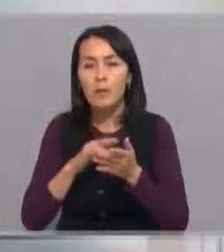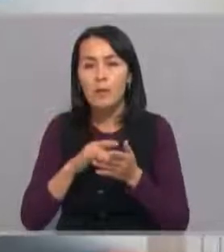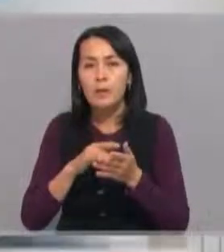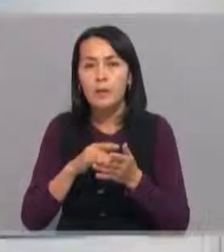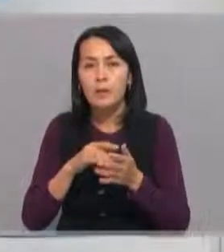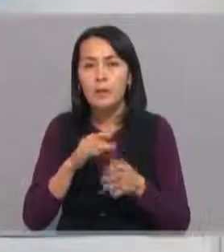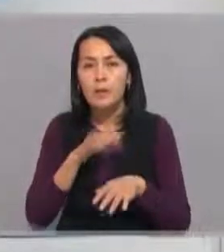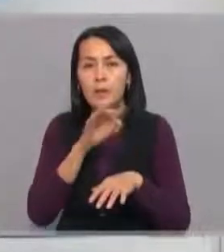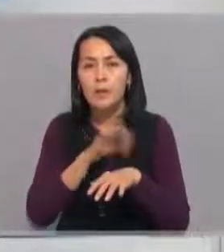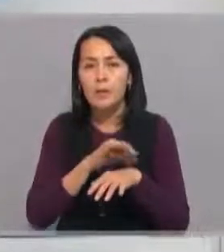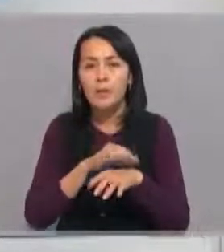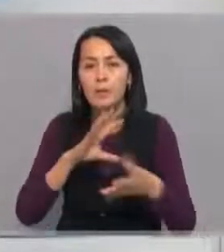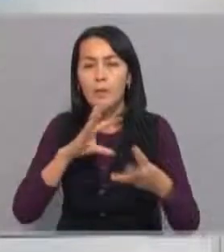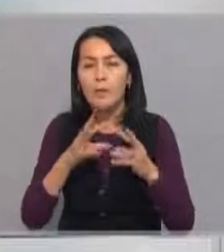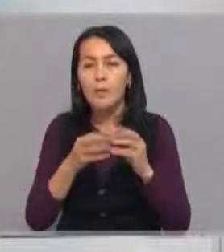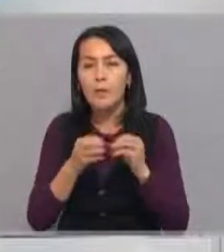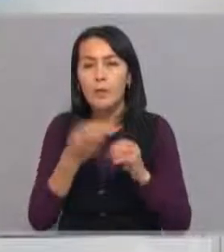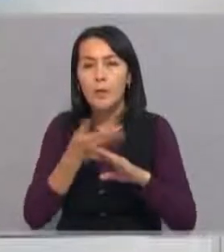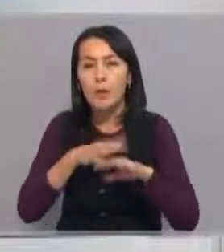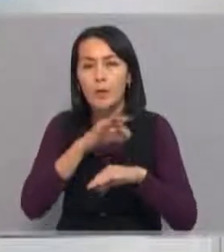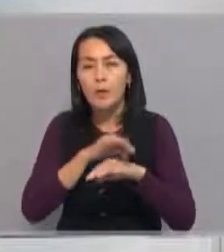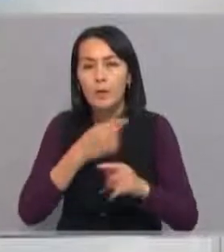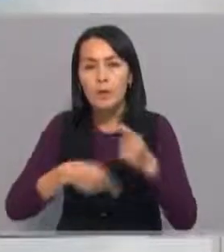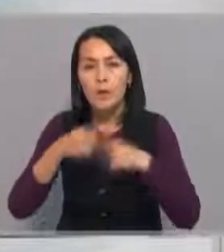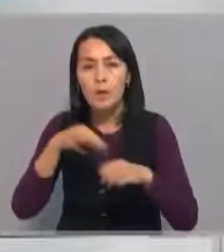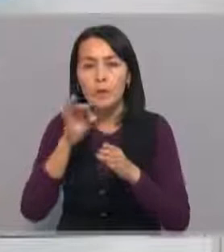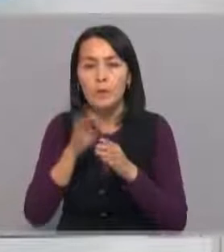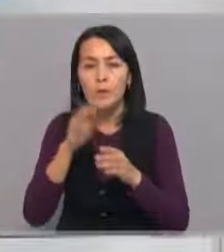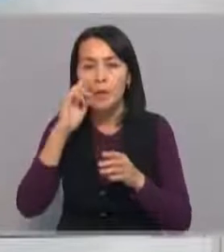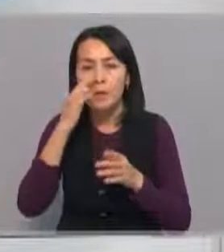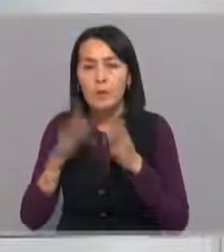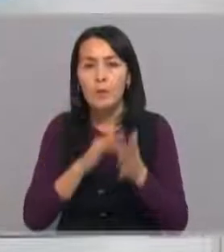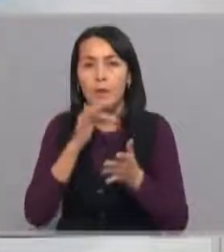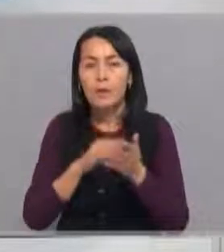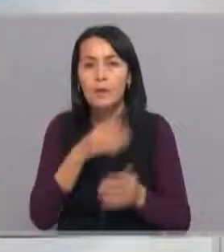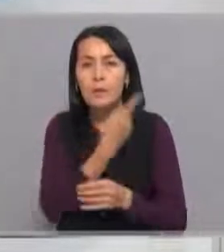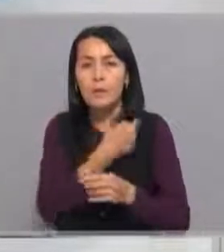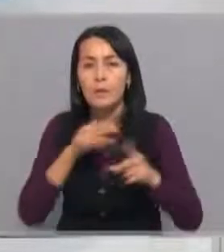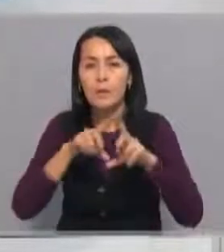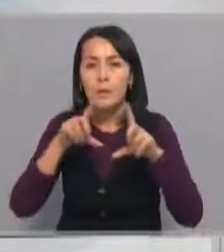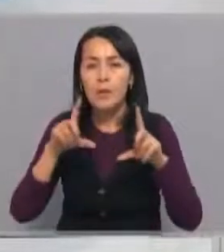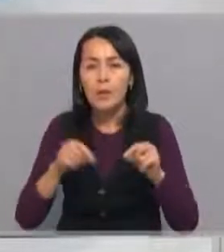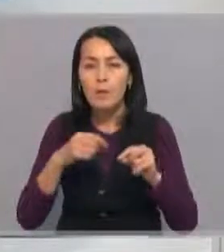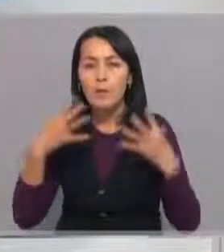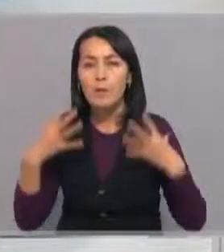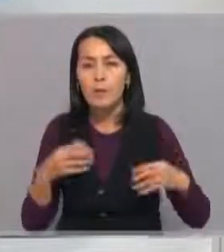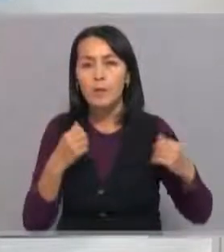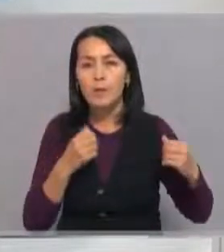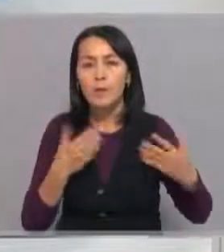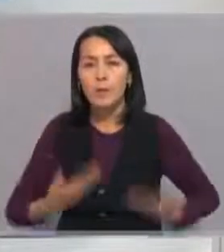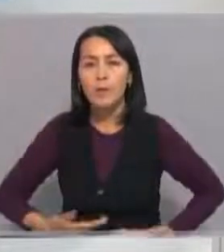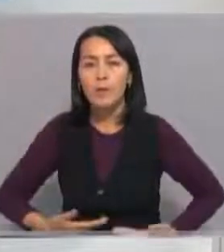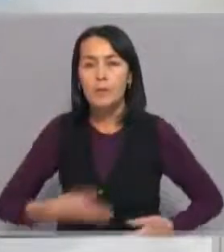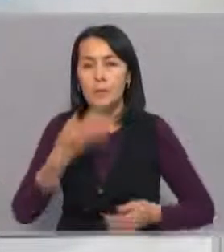онкология орталығымен бірлесе онкологиялық аурулардың алдын алу мақсатында Шымкент қаласының медицина ұйымдарының салауатты өмір салтына